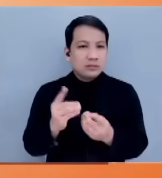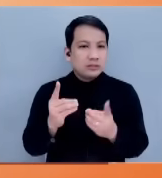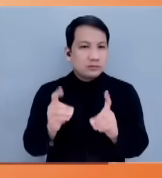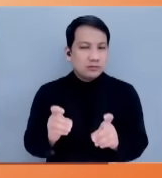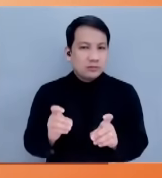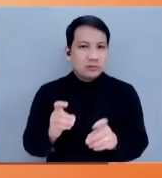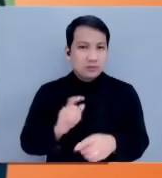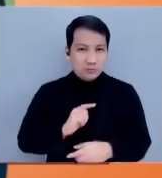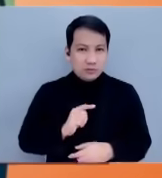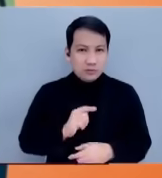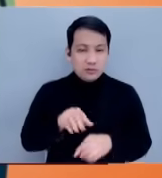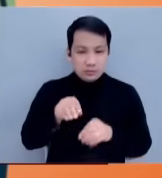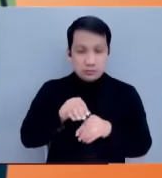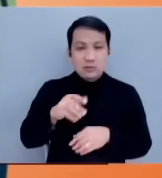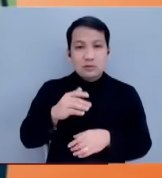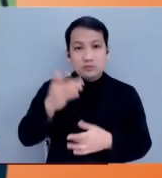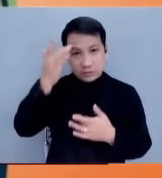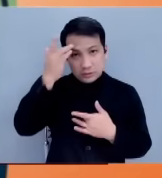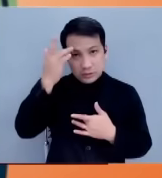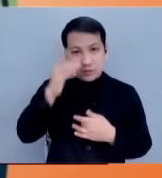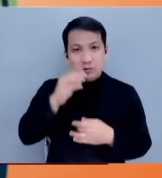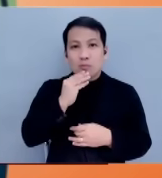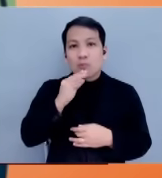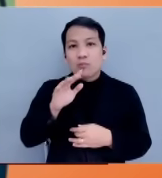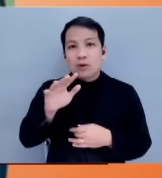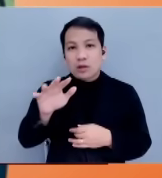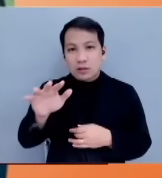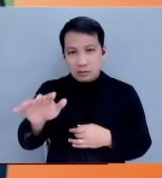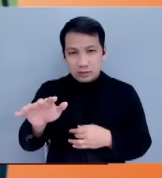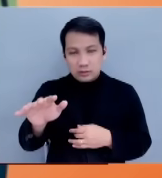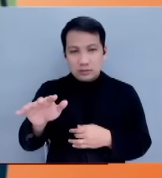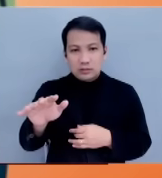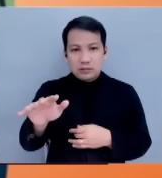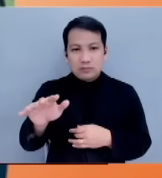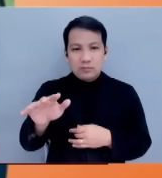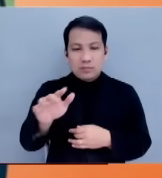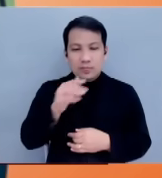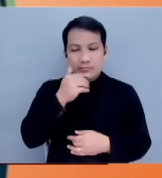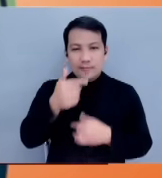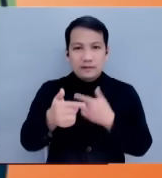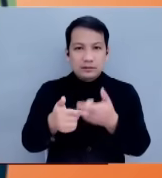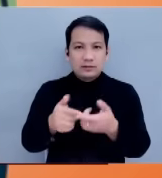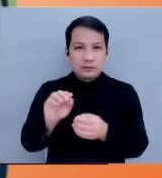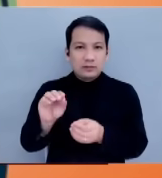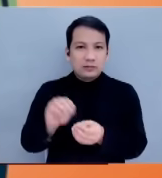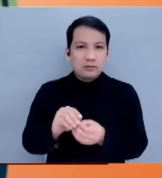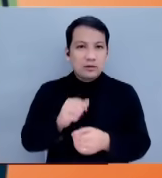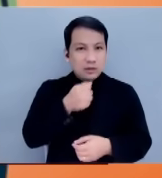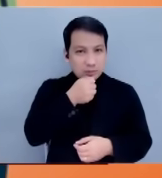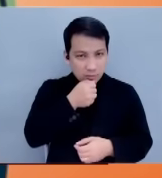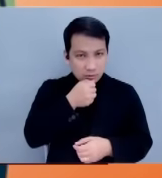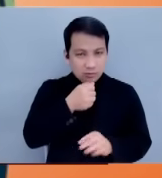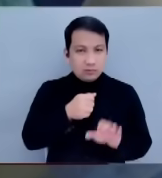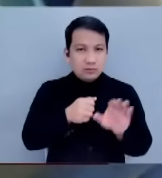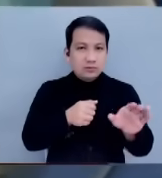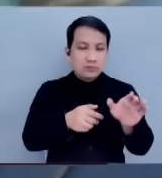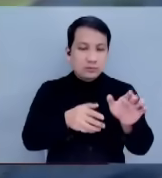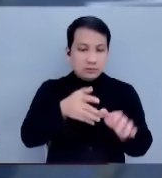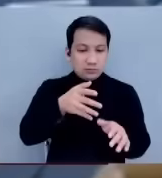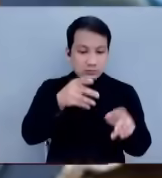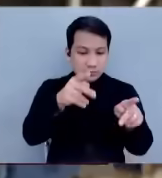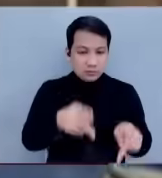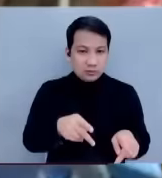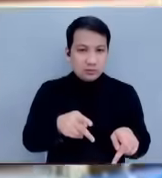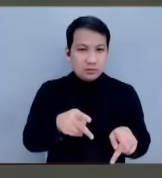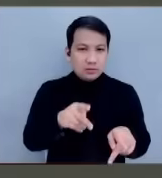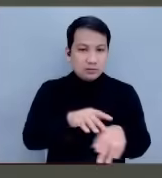ang walking pneumonia sa pamamagitan ng respiratory droplets. Halimbawa, kung umubo o bumahing ang isang taong infected. Di rin